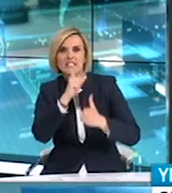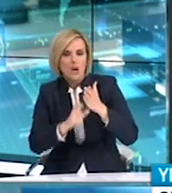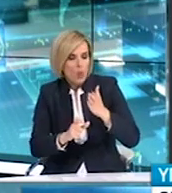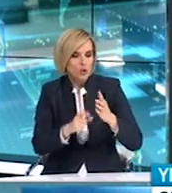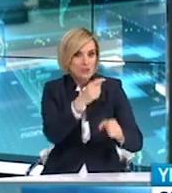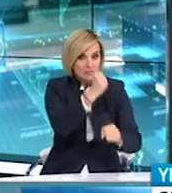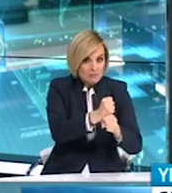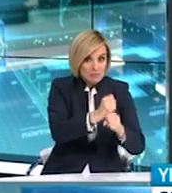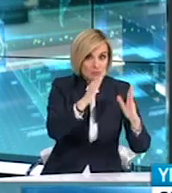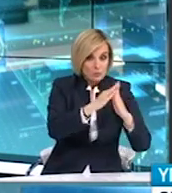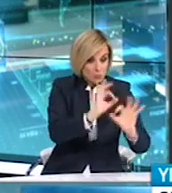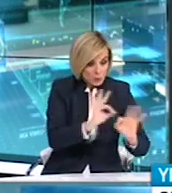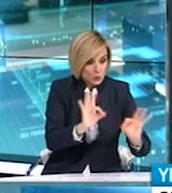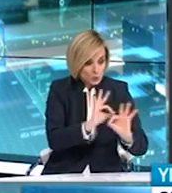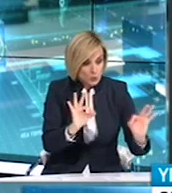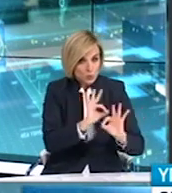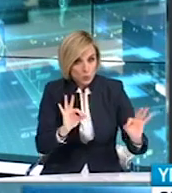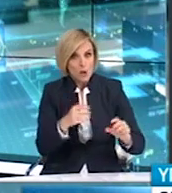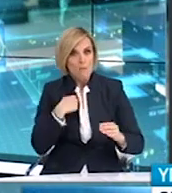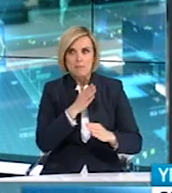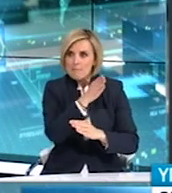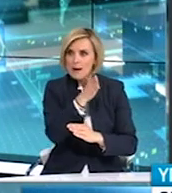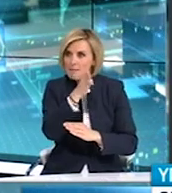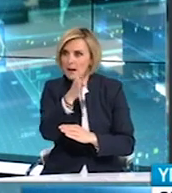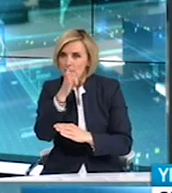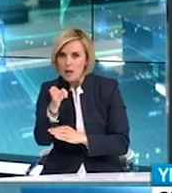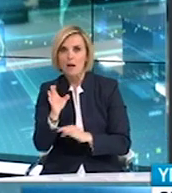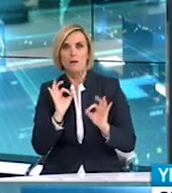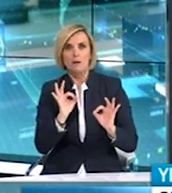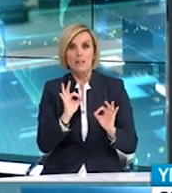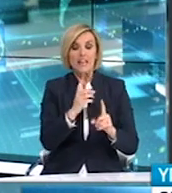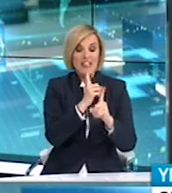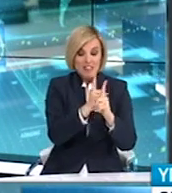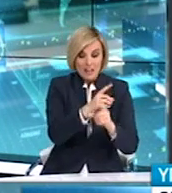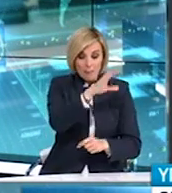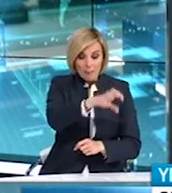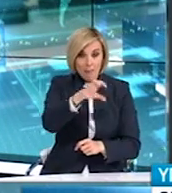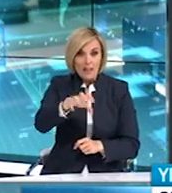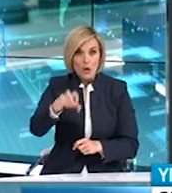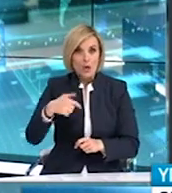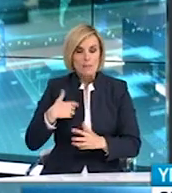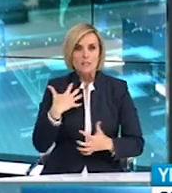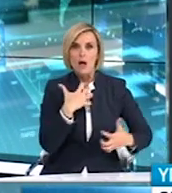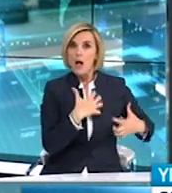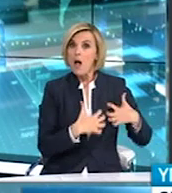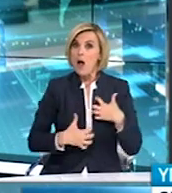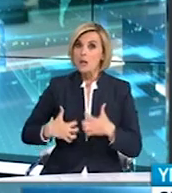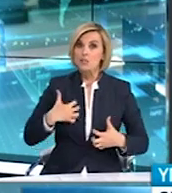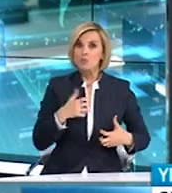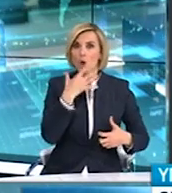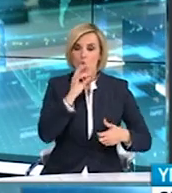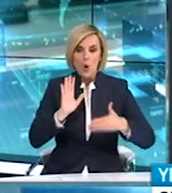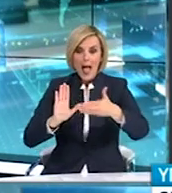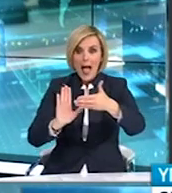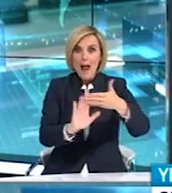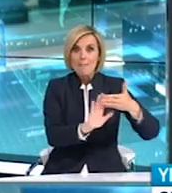έλεγχοι που γίνονται είναι μεν δειγματοληπτικοί αλλά είναι ενδελεχείς, ειδικά σε κάποιες περιοχές που ανησυχούμε μέσα από τις συχνηλατήσεις